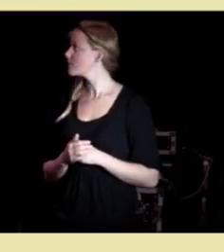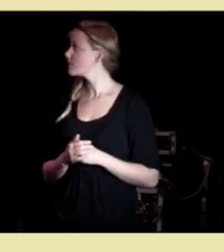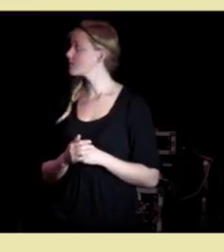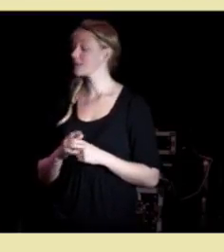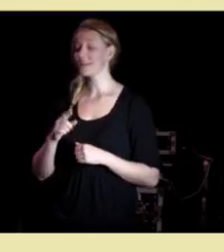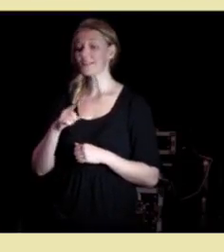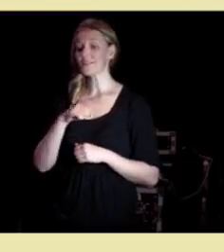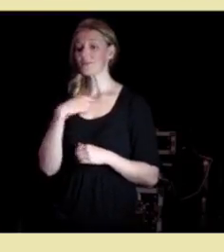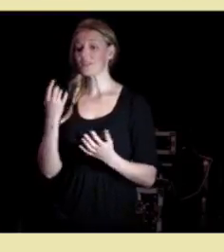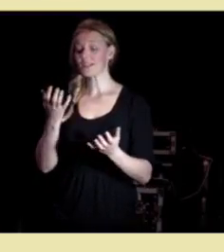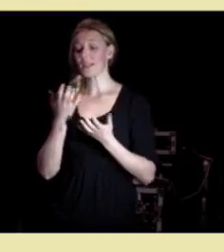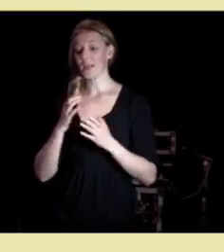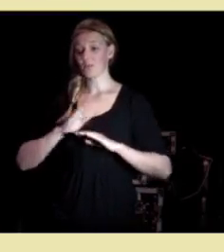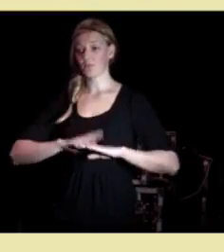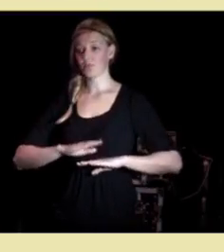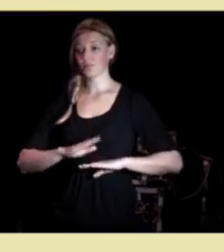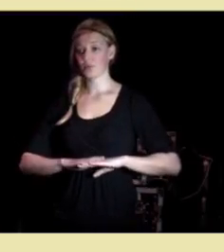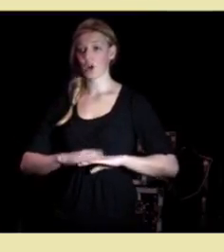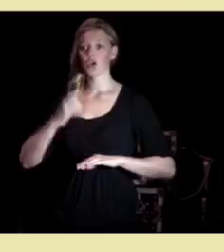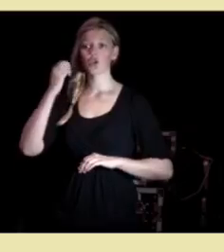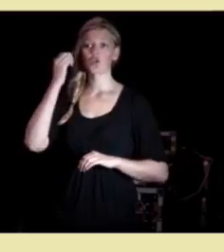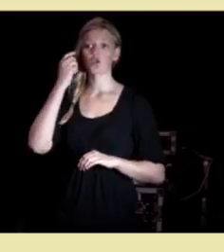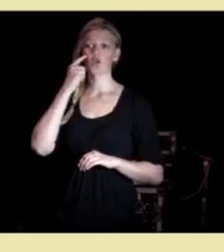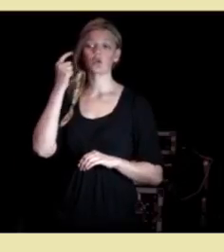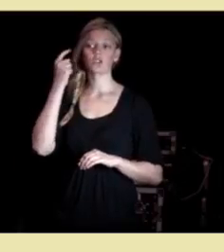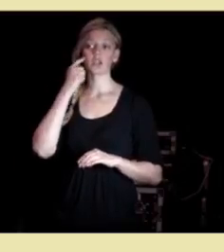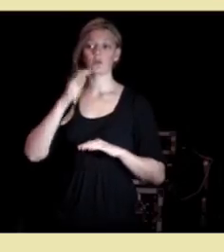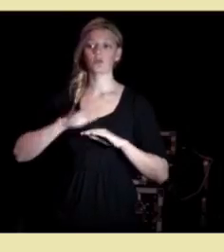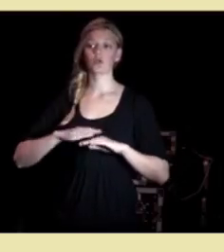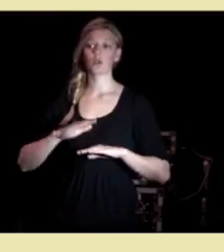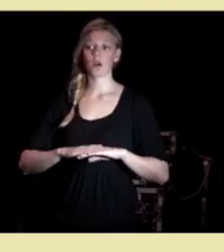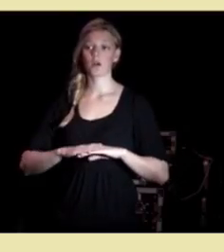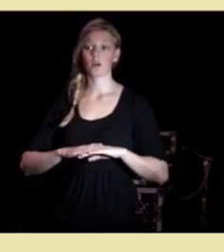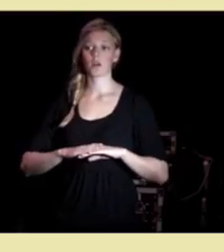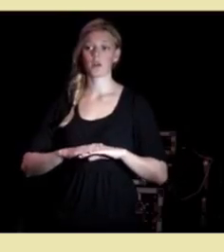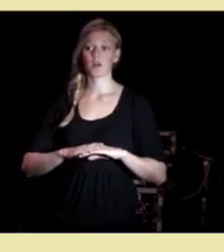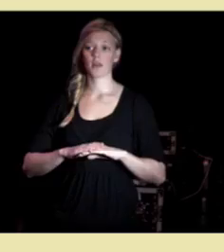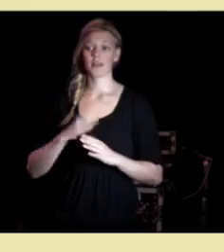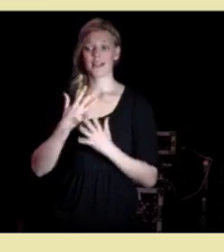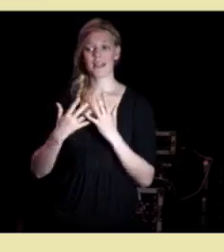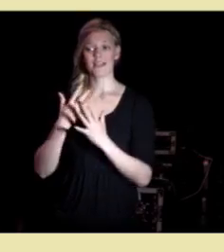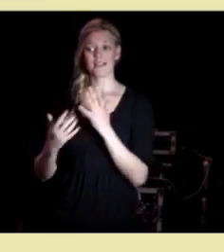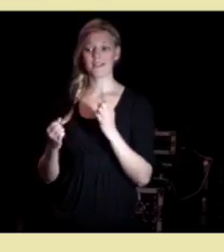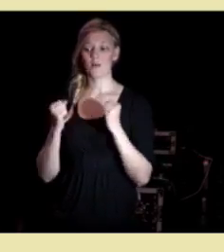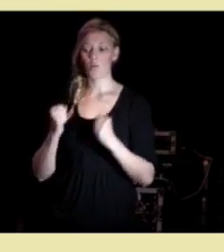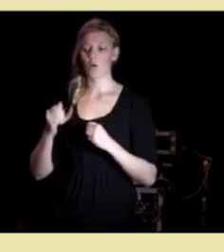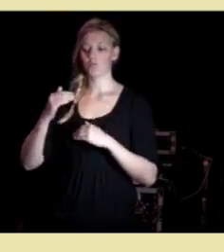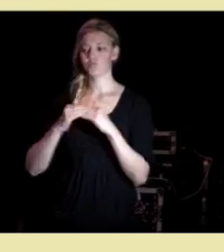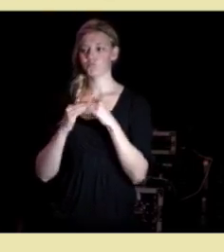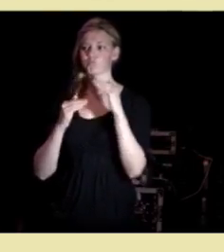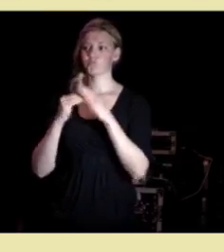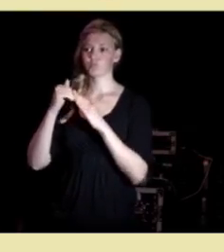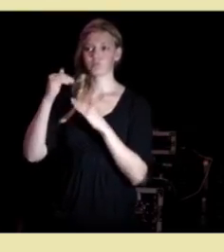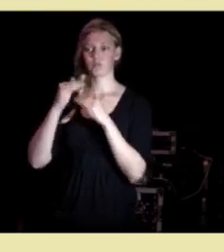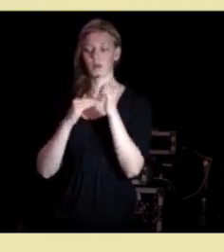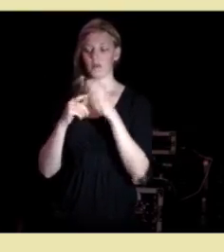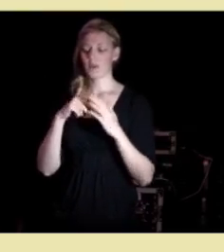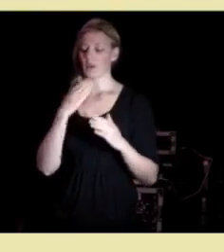Vi trenger et grunnlag, kunnskapsgrunnlag, registre må bygges opp. Vi trenger